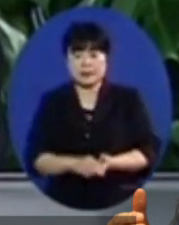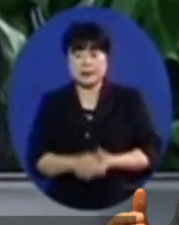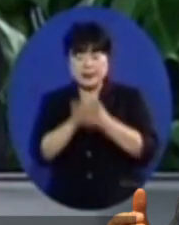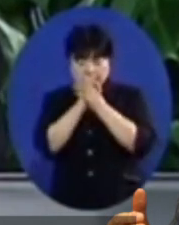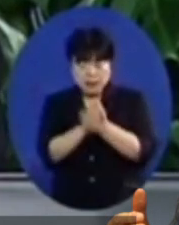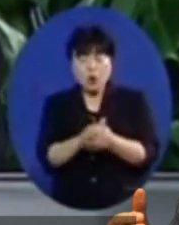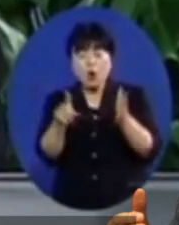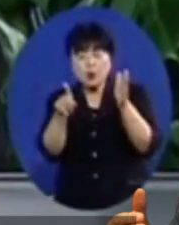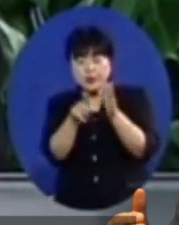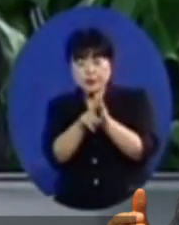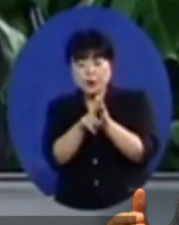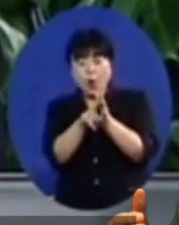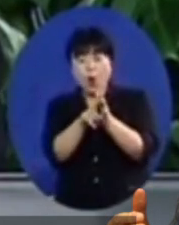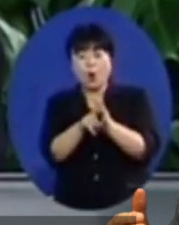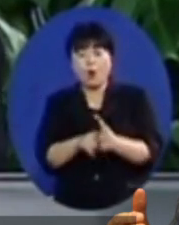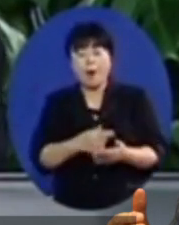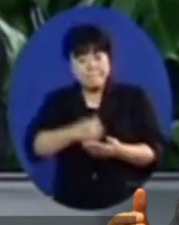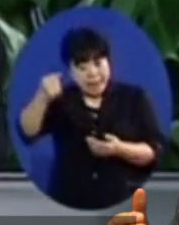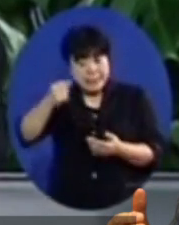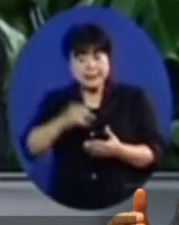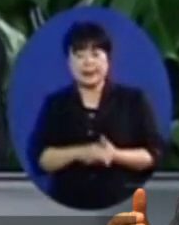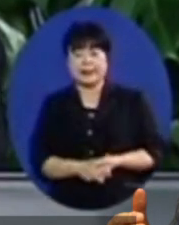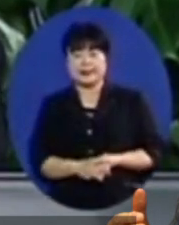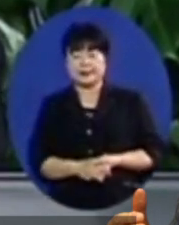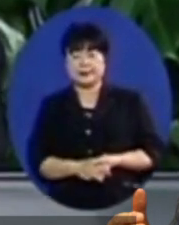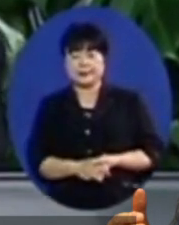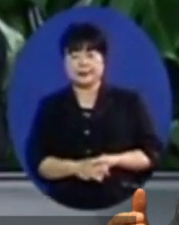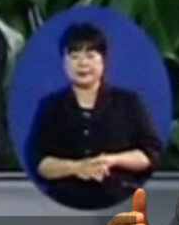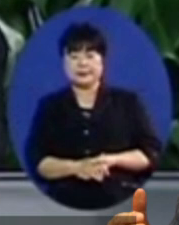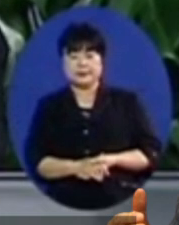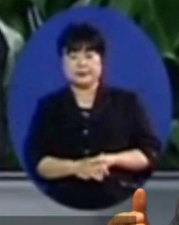기도하고 믿음으로 빼앗아야 돼요.